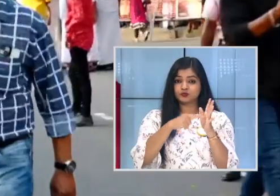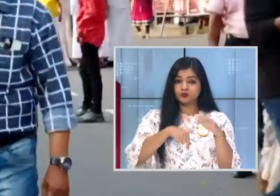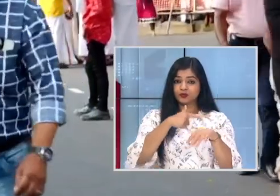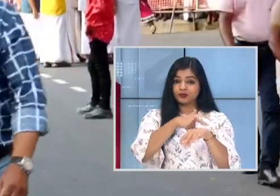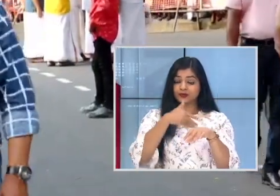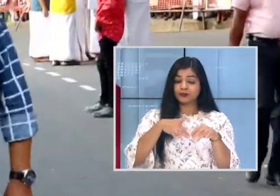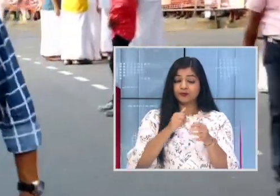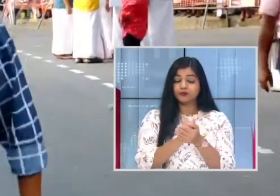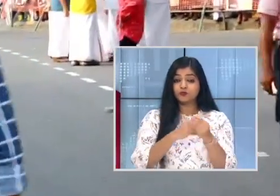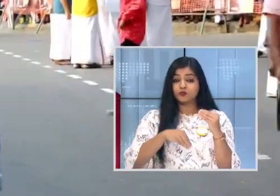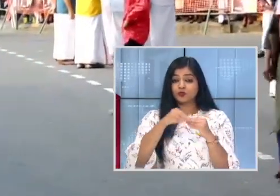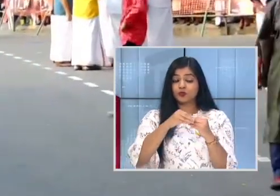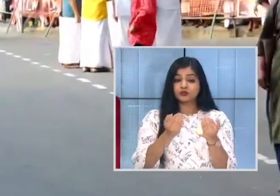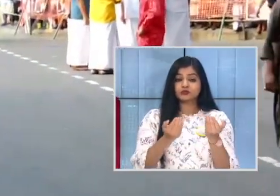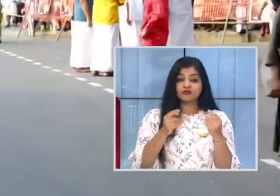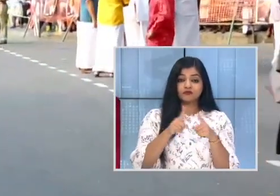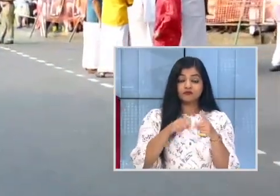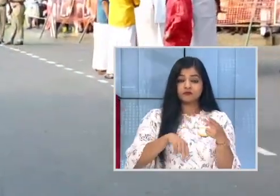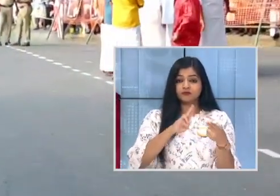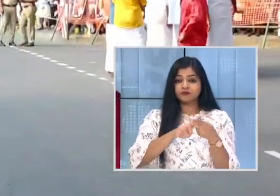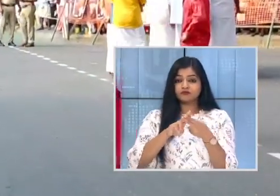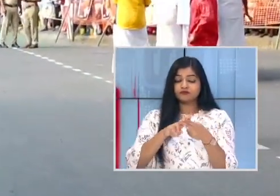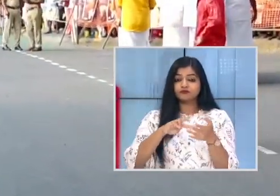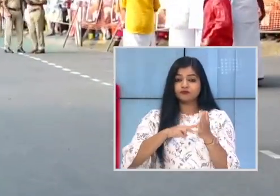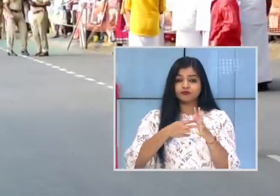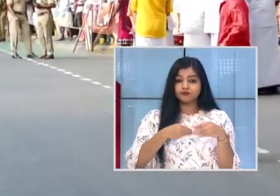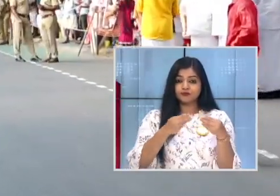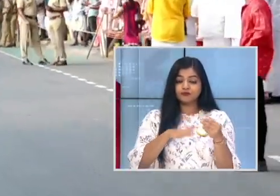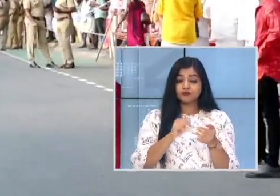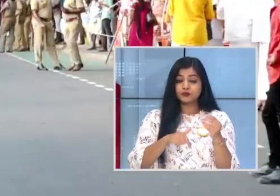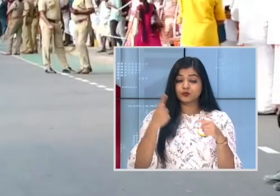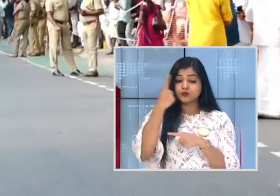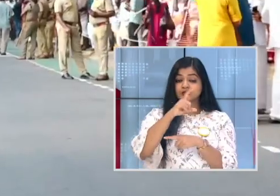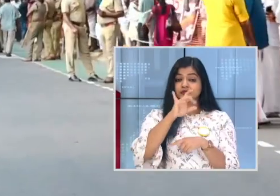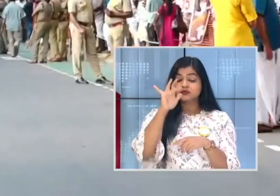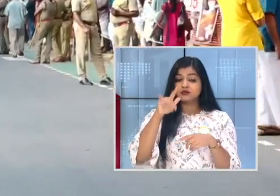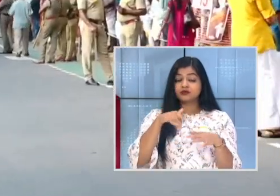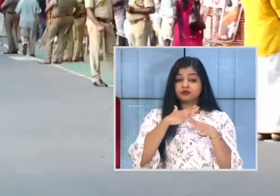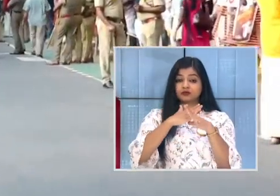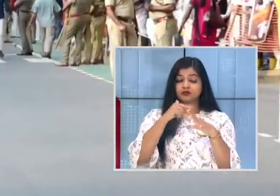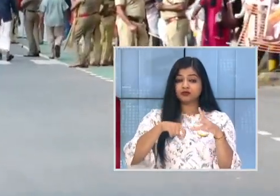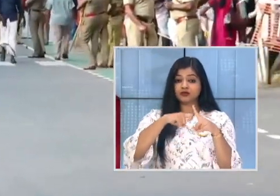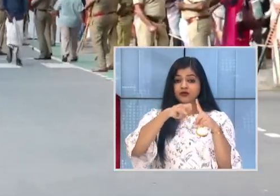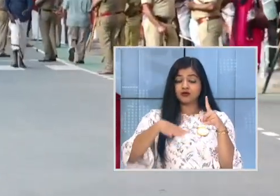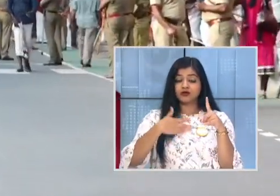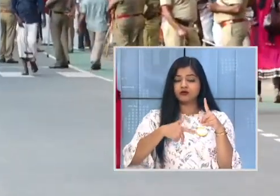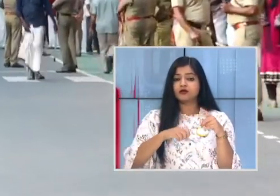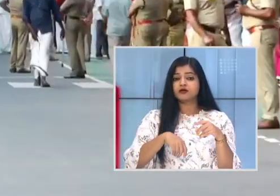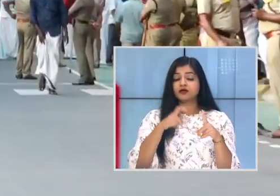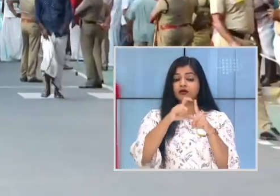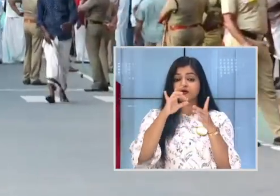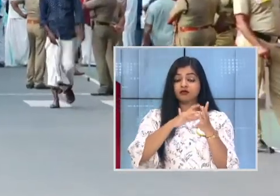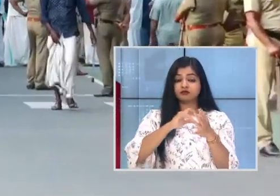ഘട്ടത്തിൽ ആ നിലയിലുള്ള ഒരു ക്രമീകരണം അധികമായി ഇവിടെ ഏർപ്പെടുത്തിയിട്ടുണ്ട്. ഇന്നാണ് കേന്ദ്രത്തിനെതിരെ കേരളം ഒരു വലിയ സമരപരിപാടി ഡൽഹിയിൽ